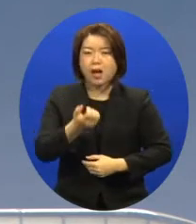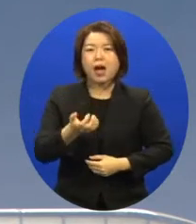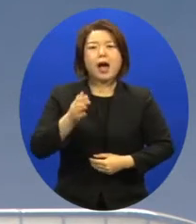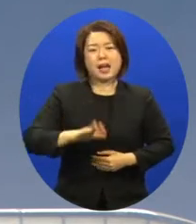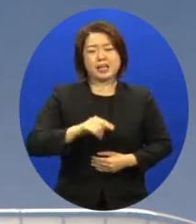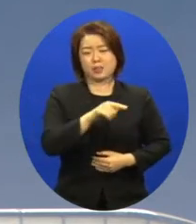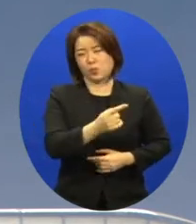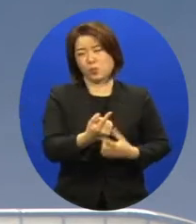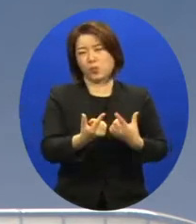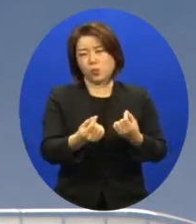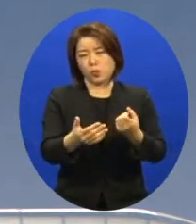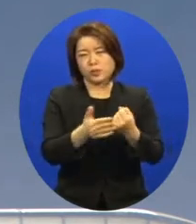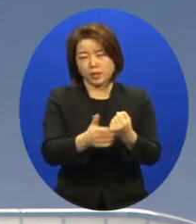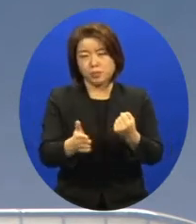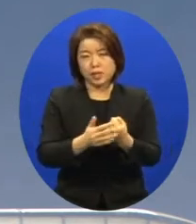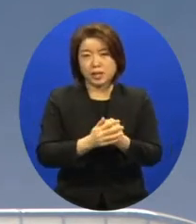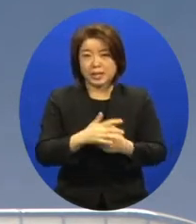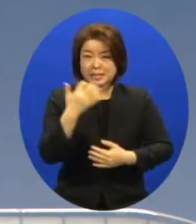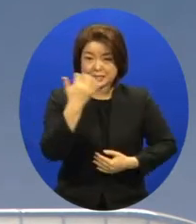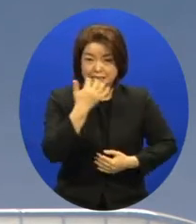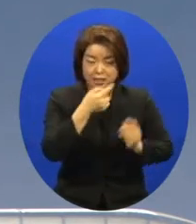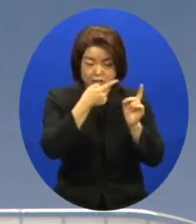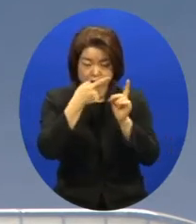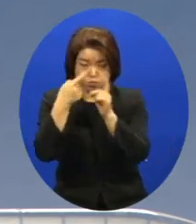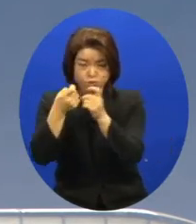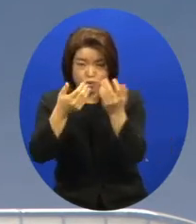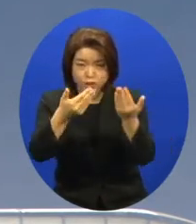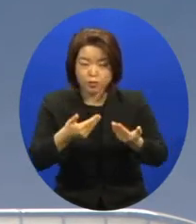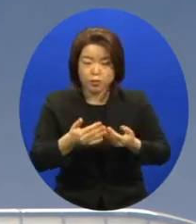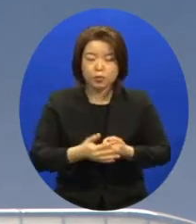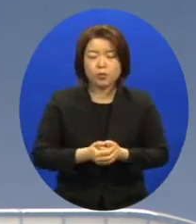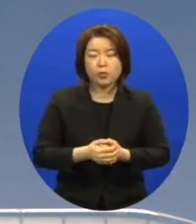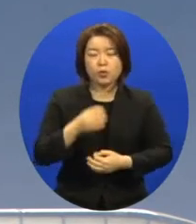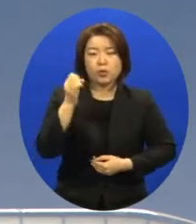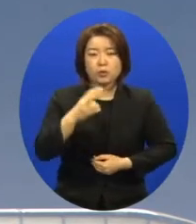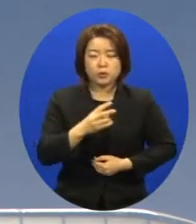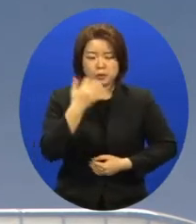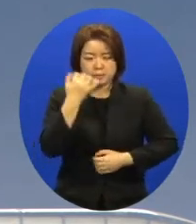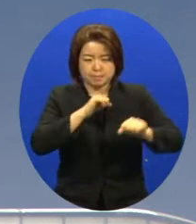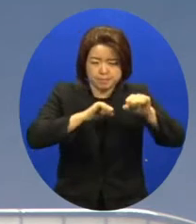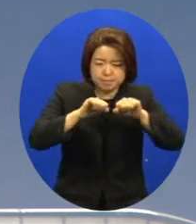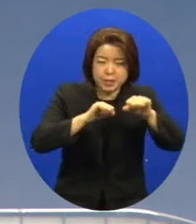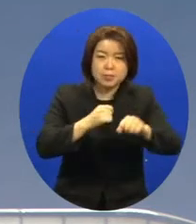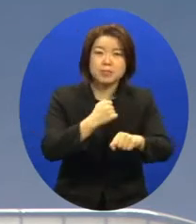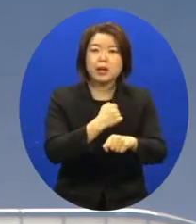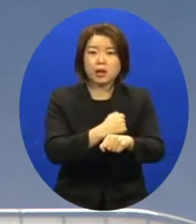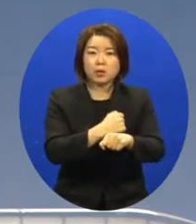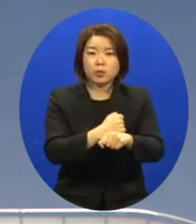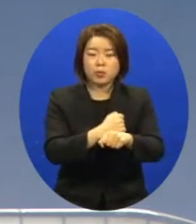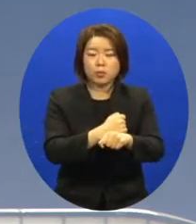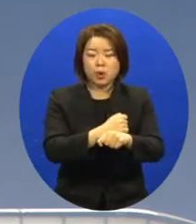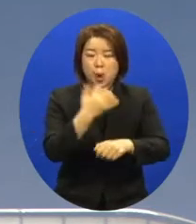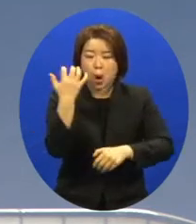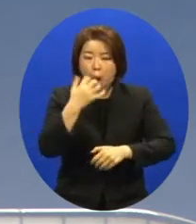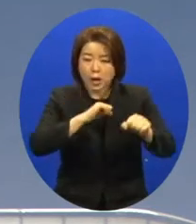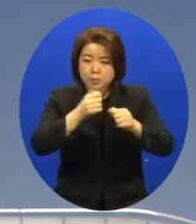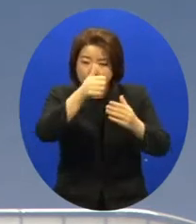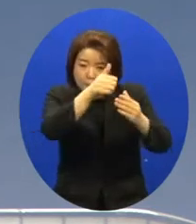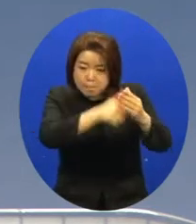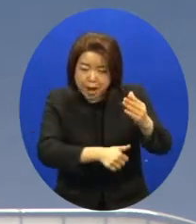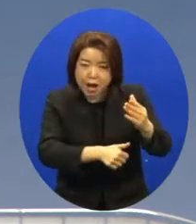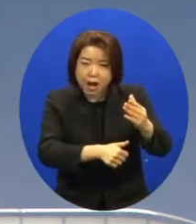그것 때문에 성적인 유혹을 받고 그래서 음행을 하면서 은행의 빠지게 되는